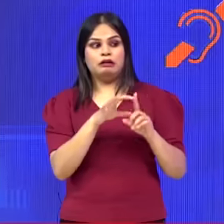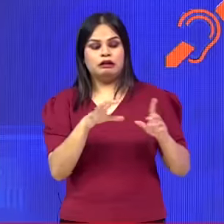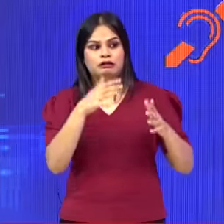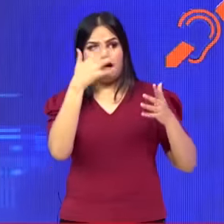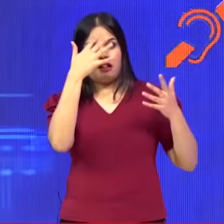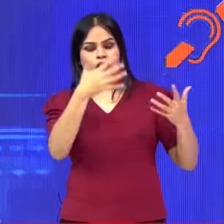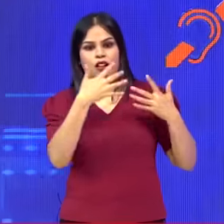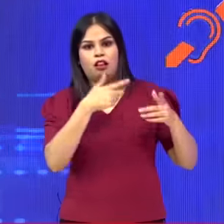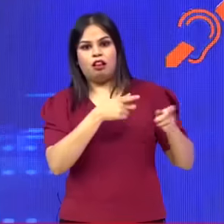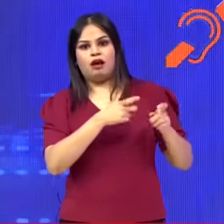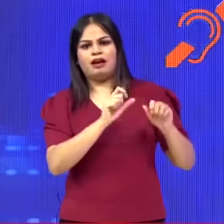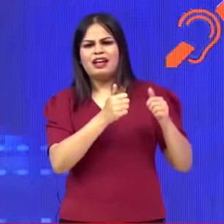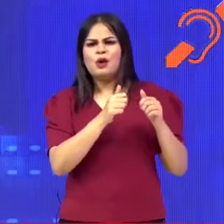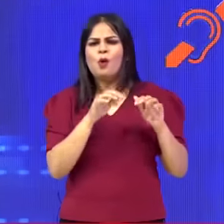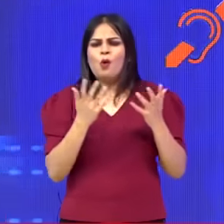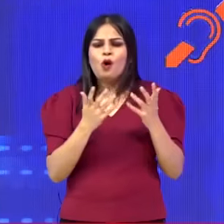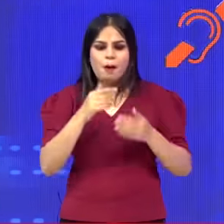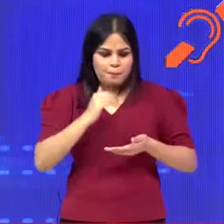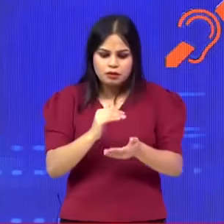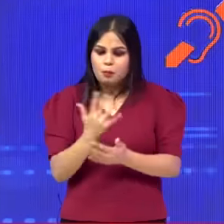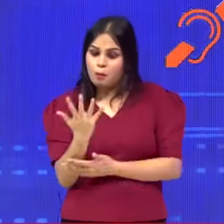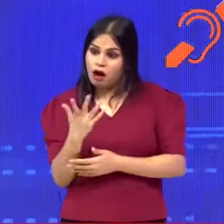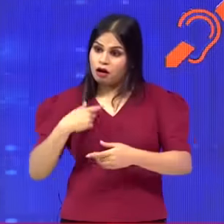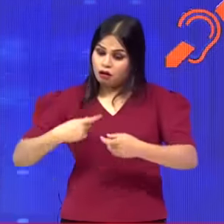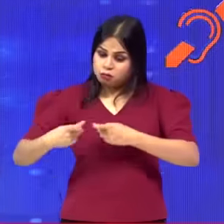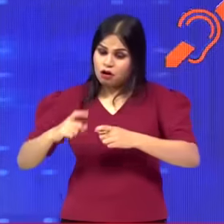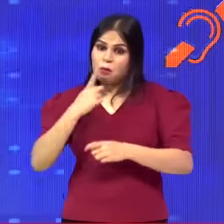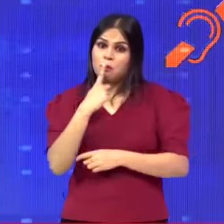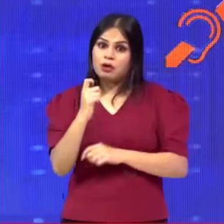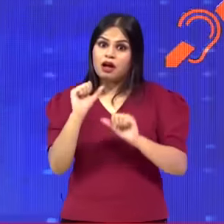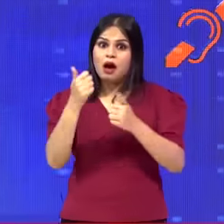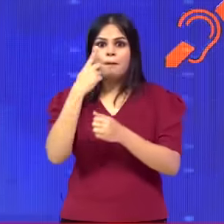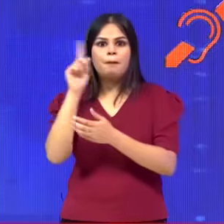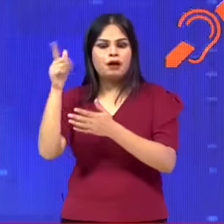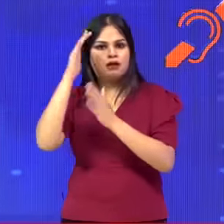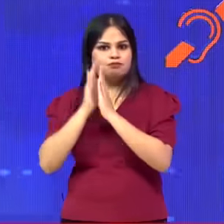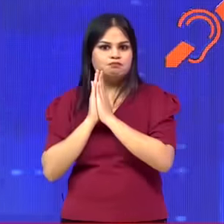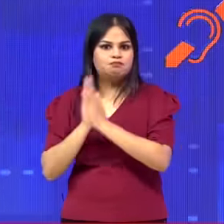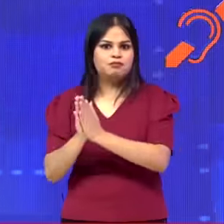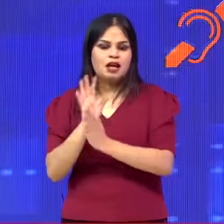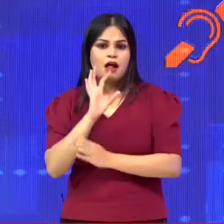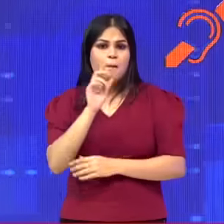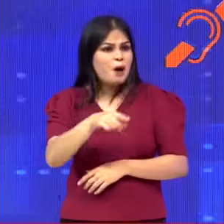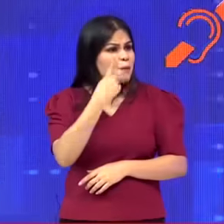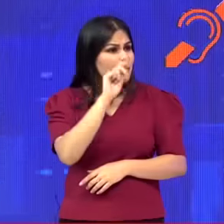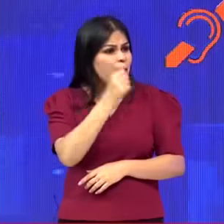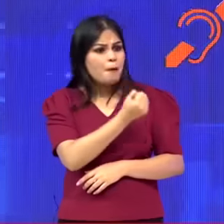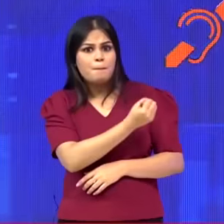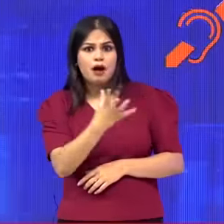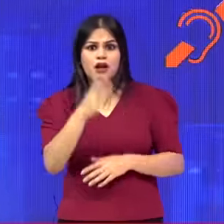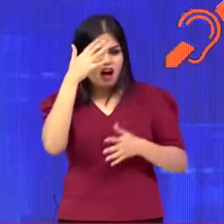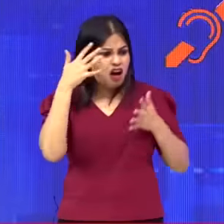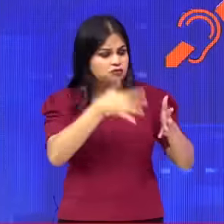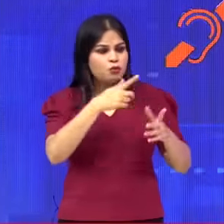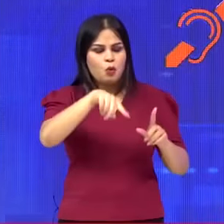उन्होंने झेल लिया हम पांचों को, लेकिन ऐसे बहुत सारे माता पिता हैं जो कि ये झेल नहीं पाएंगे,